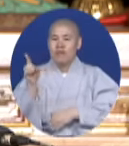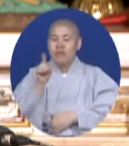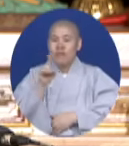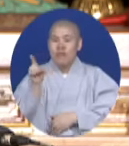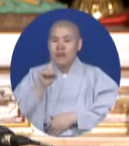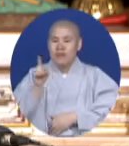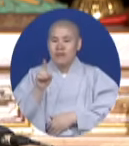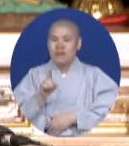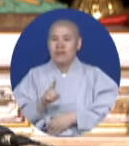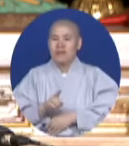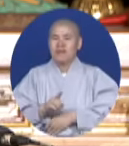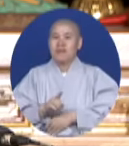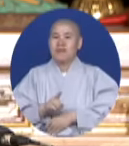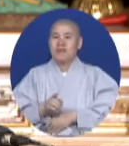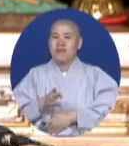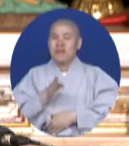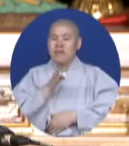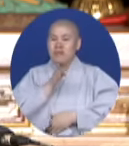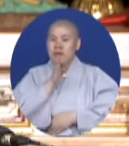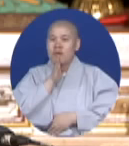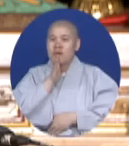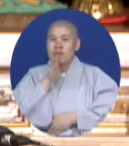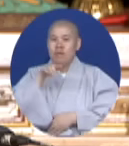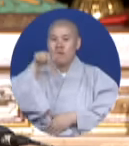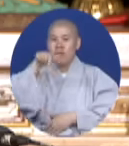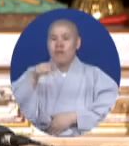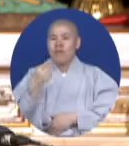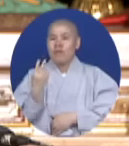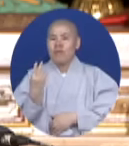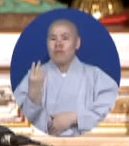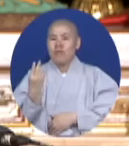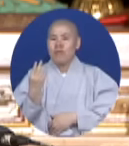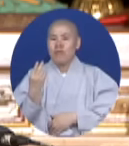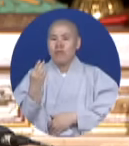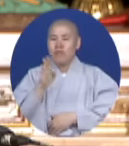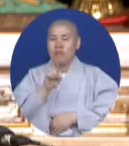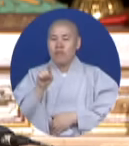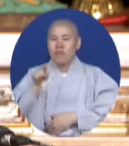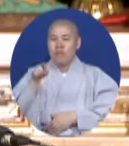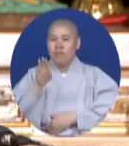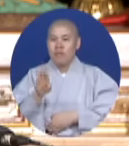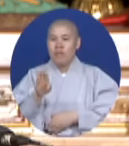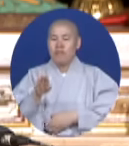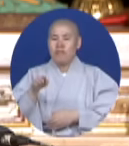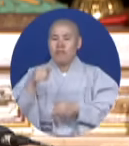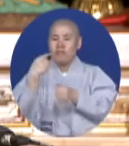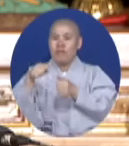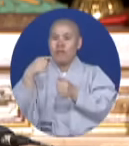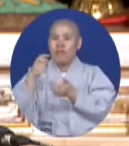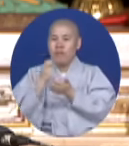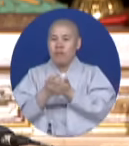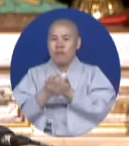그게 교법입니다. 그 교법에 대해서